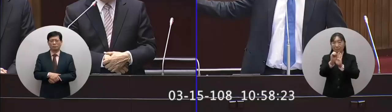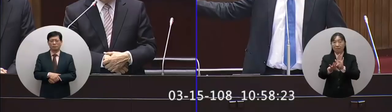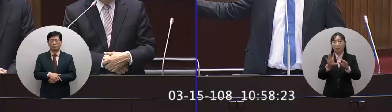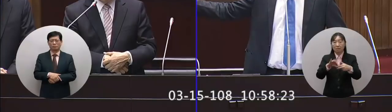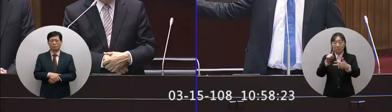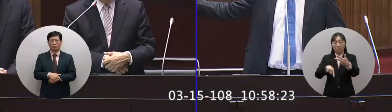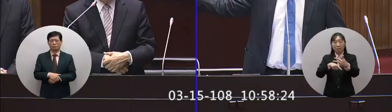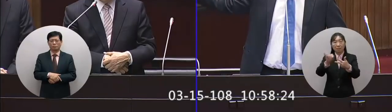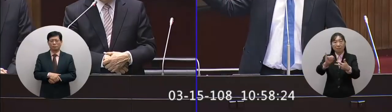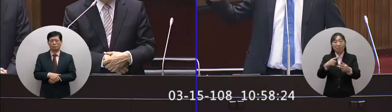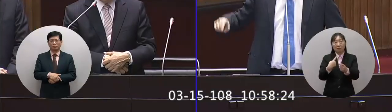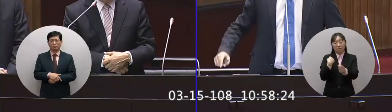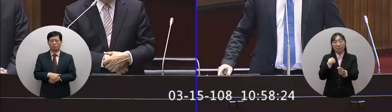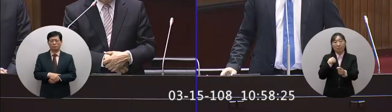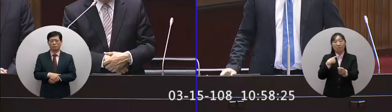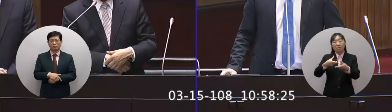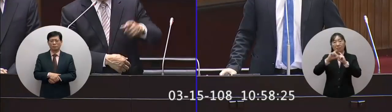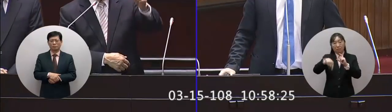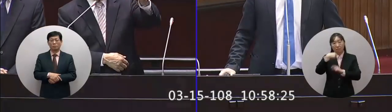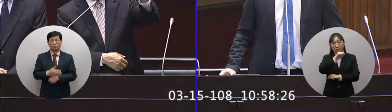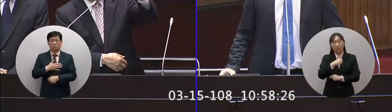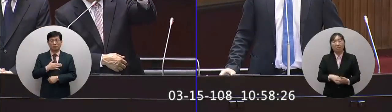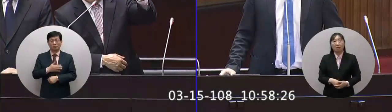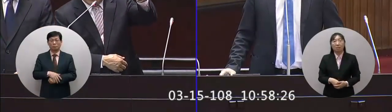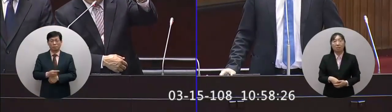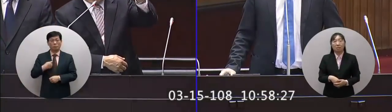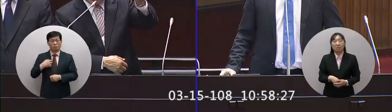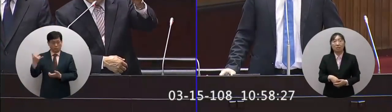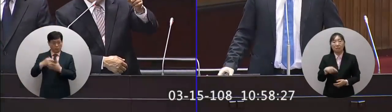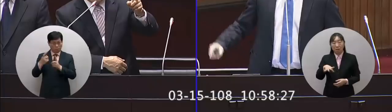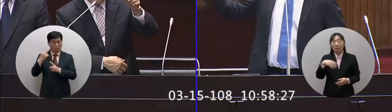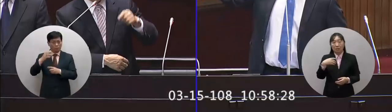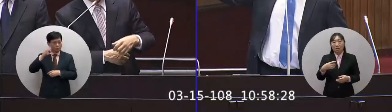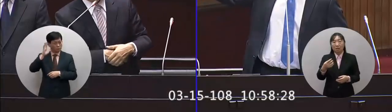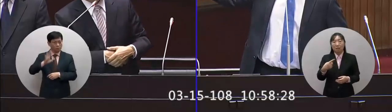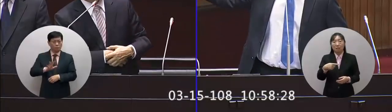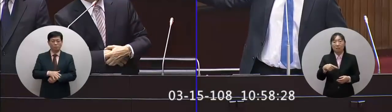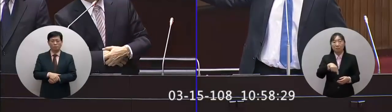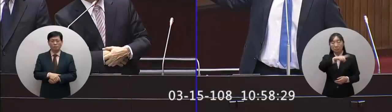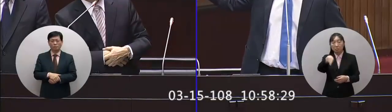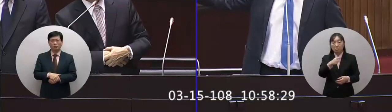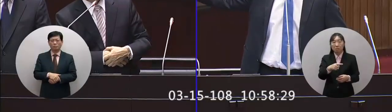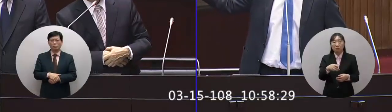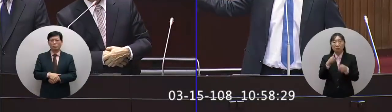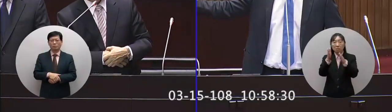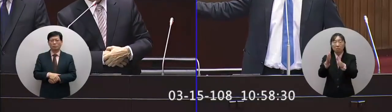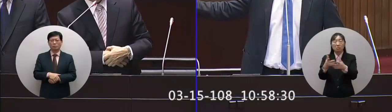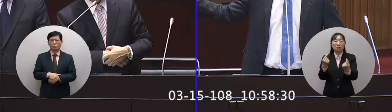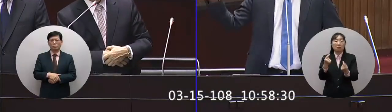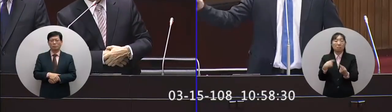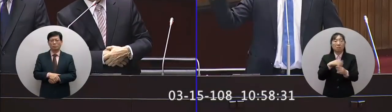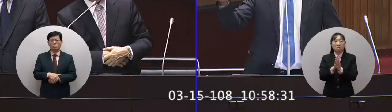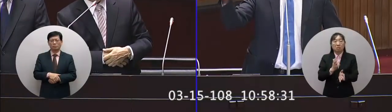为朱婉清去年跑回来了。 我知道 跑回来了以后， 跑回来还有新闻呢，还有 大家对这件事情非常的